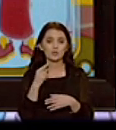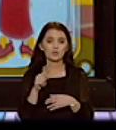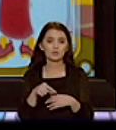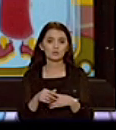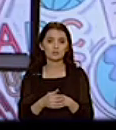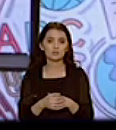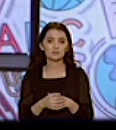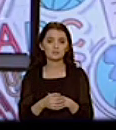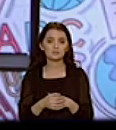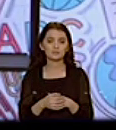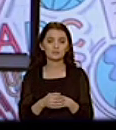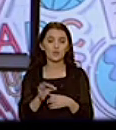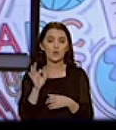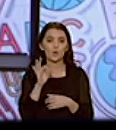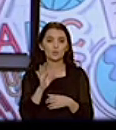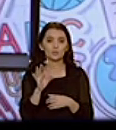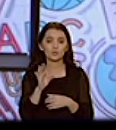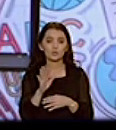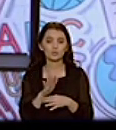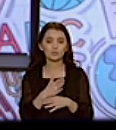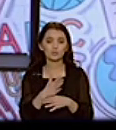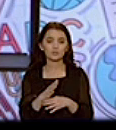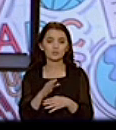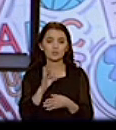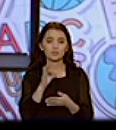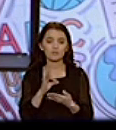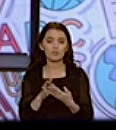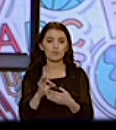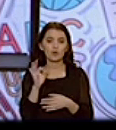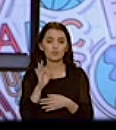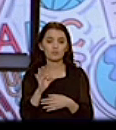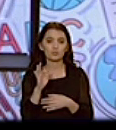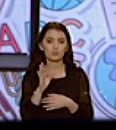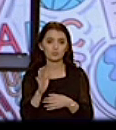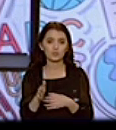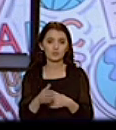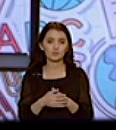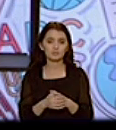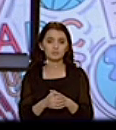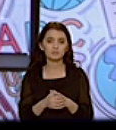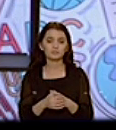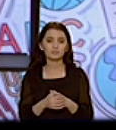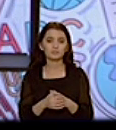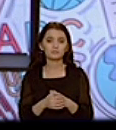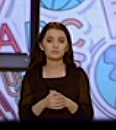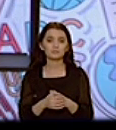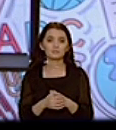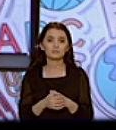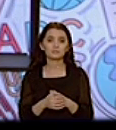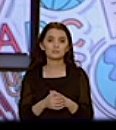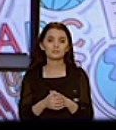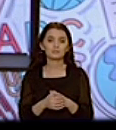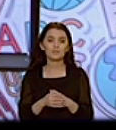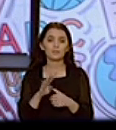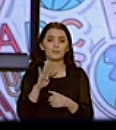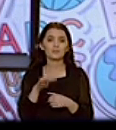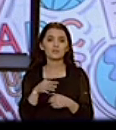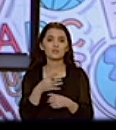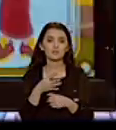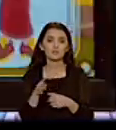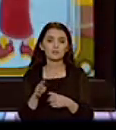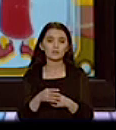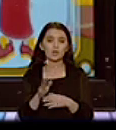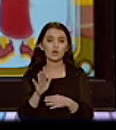sonni 0 ga bo'lsak, bo'linma ham 0 ga teng bo'ladi. Ushbu jadvalda